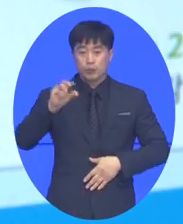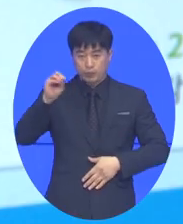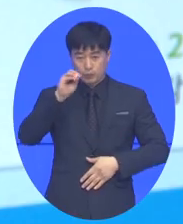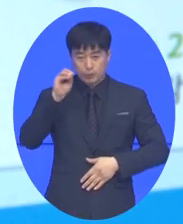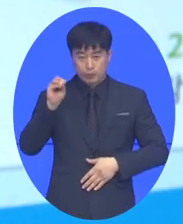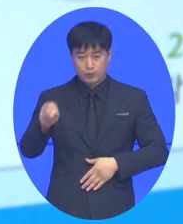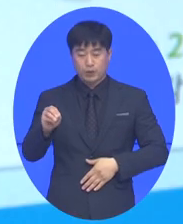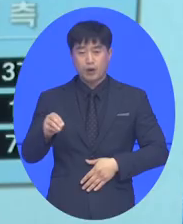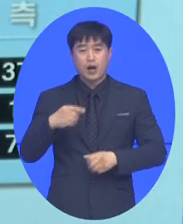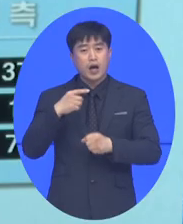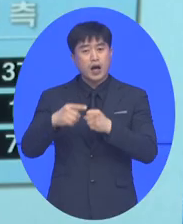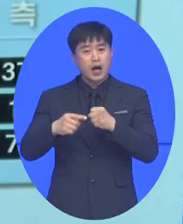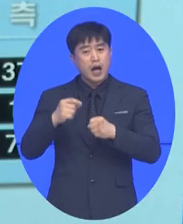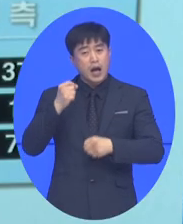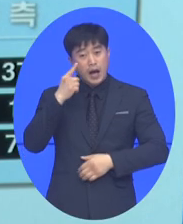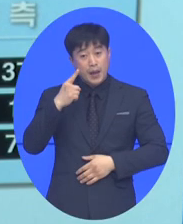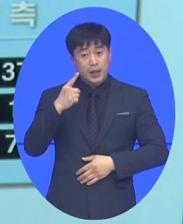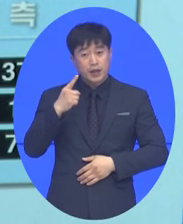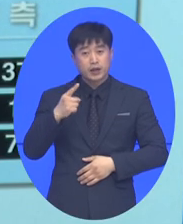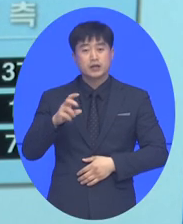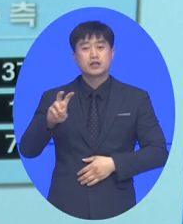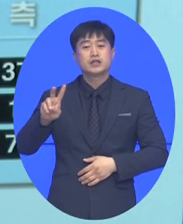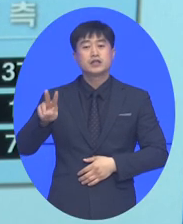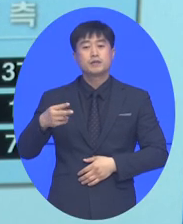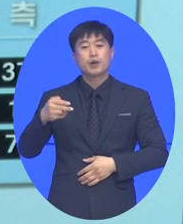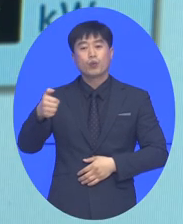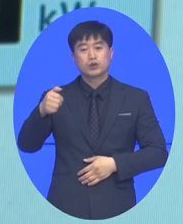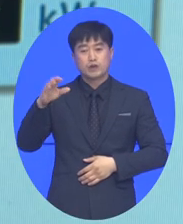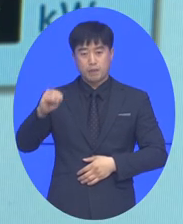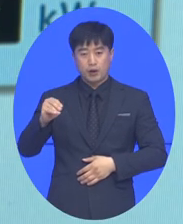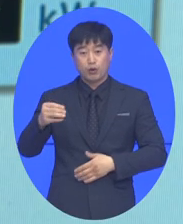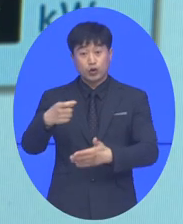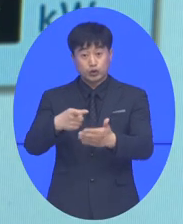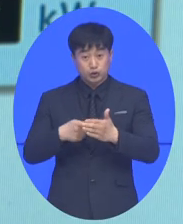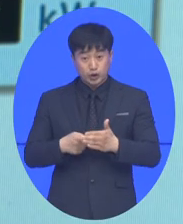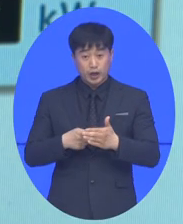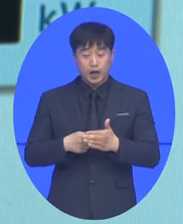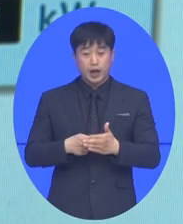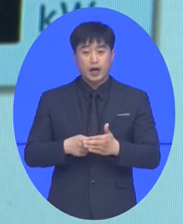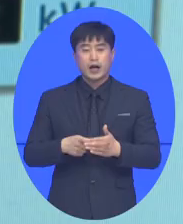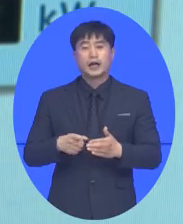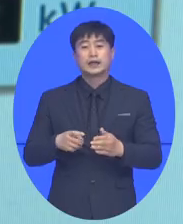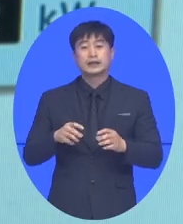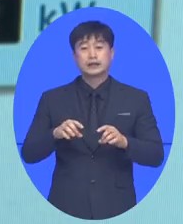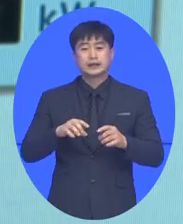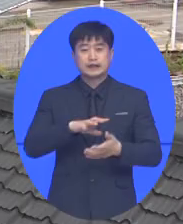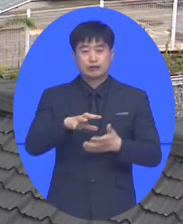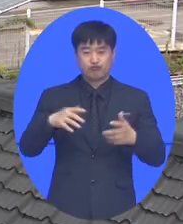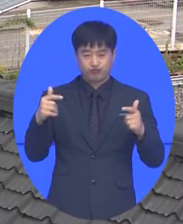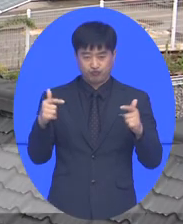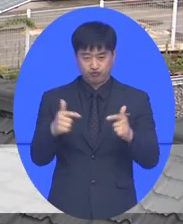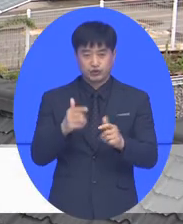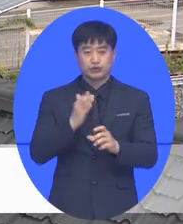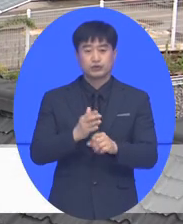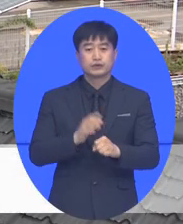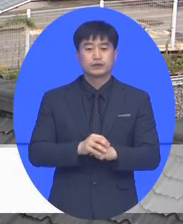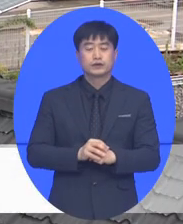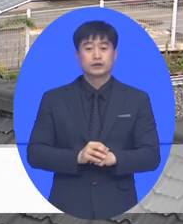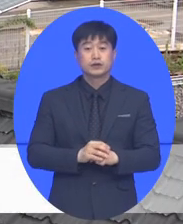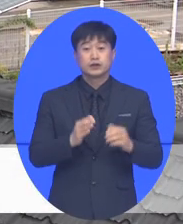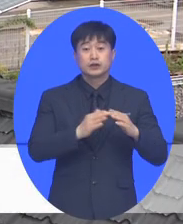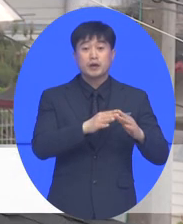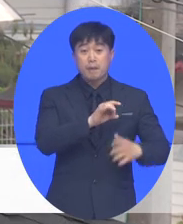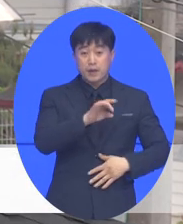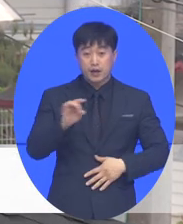25%. 매달 250만 원가량 아끼면서 온실가스 감축도 하고 있습니다. 집집마다